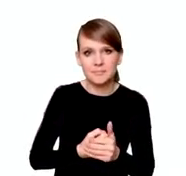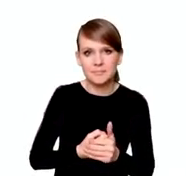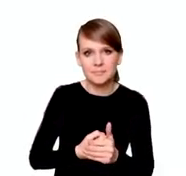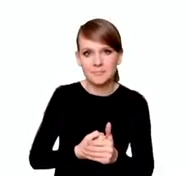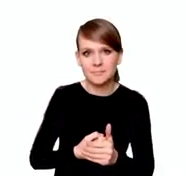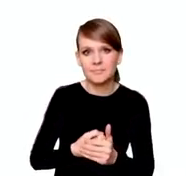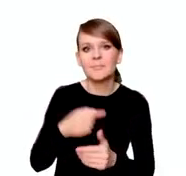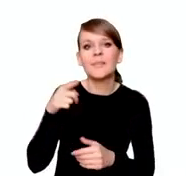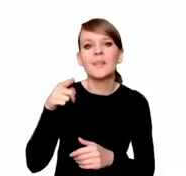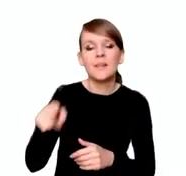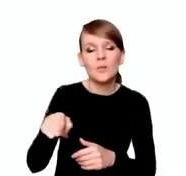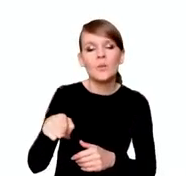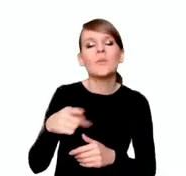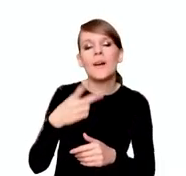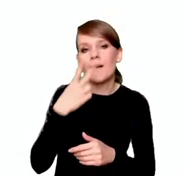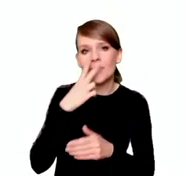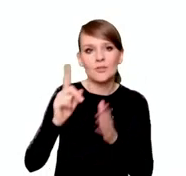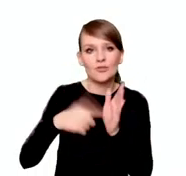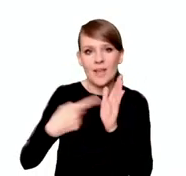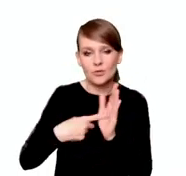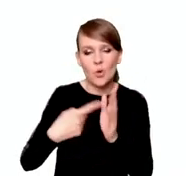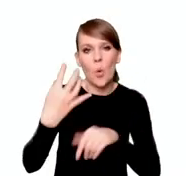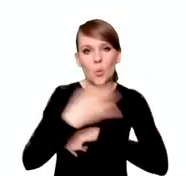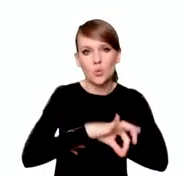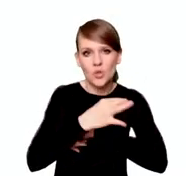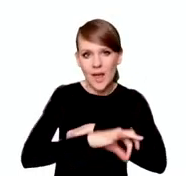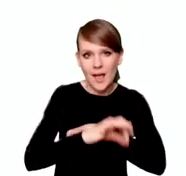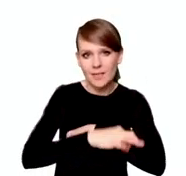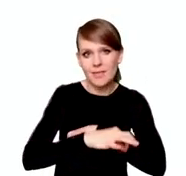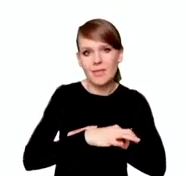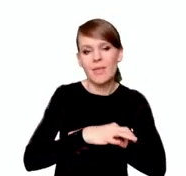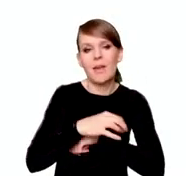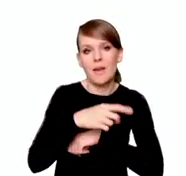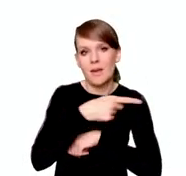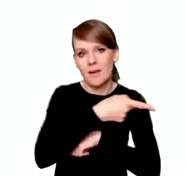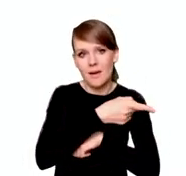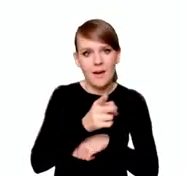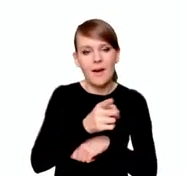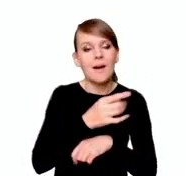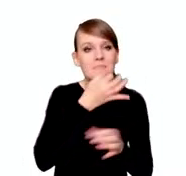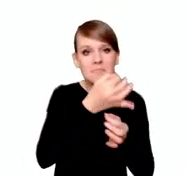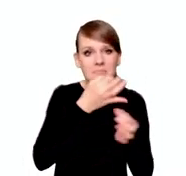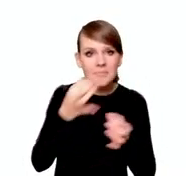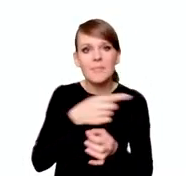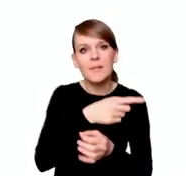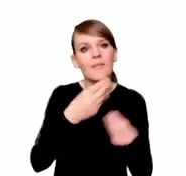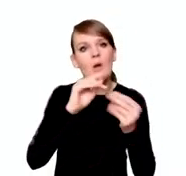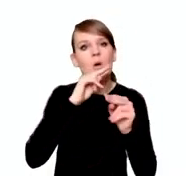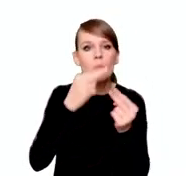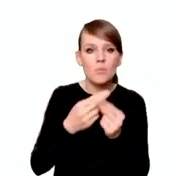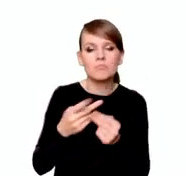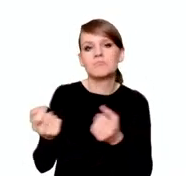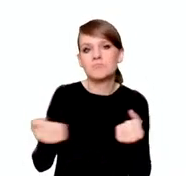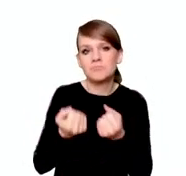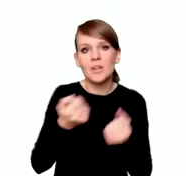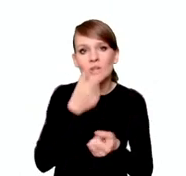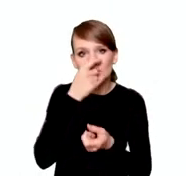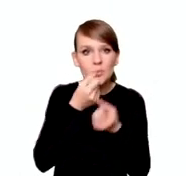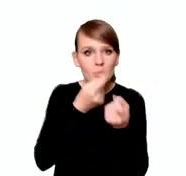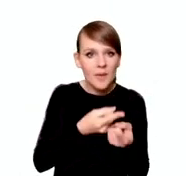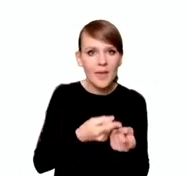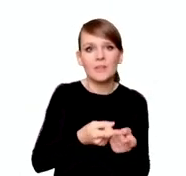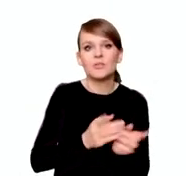interesariusza. Tutaj najczęściej uczelnie wskazywały, czy respondenci wskazywali na takie odpowiedzi jak segregacja odpadów, oszczędność